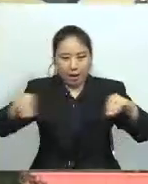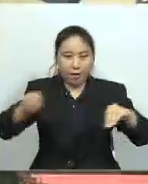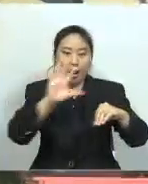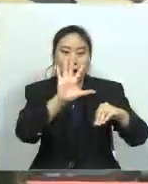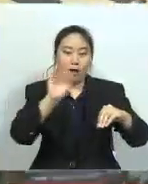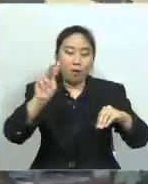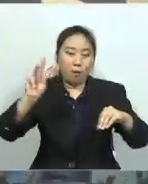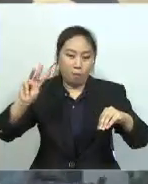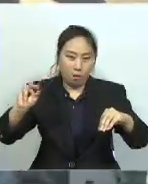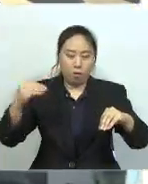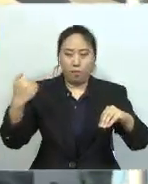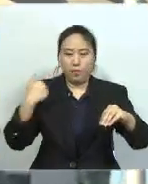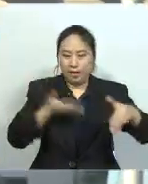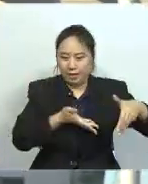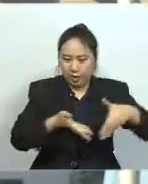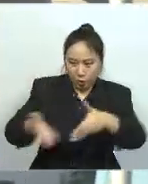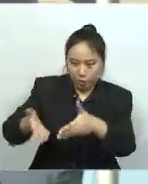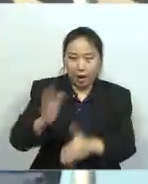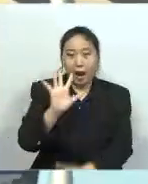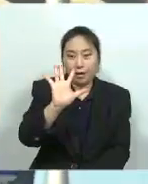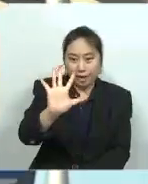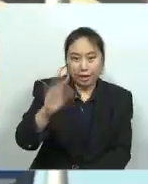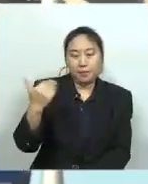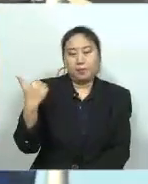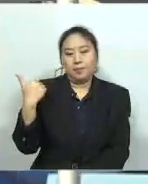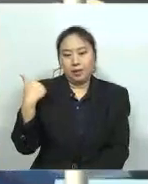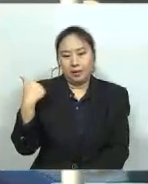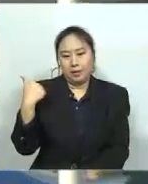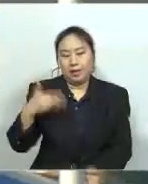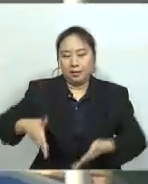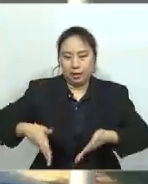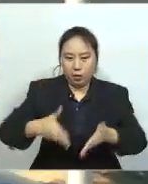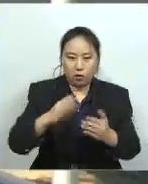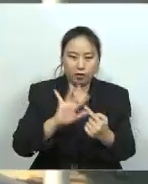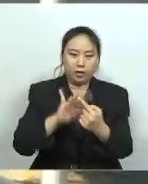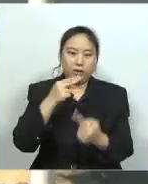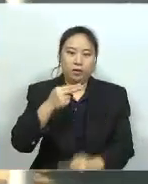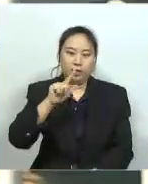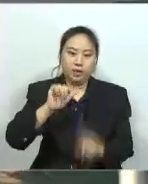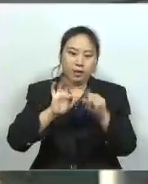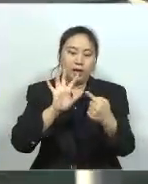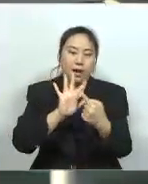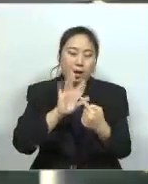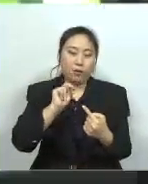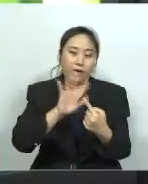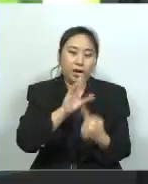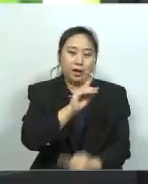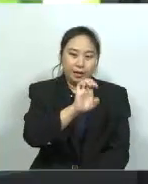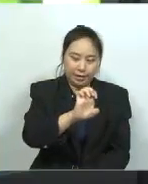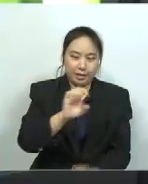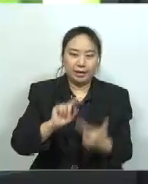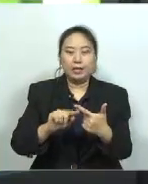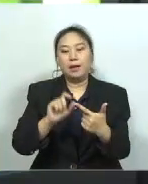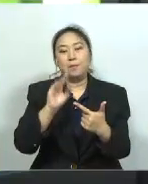ผ่านถนนสายหลัก5สายนะคะประกอบไปด้วยถนนเหล่านาดีถนนรถไฟบ้านกอกถน